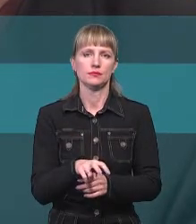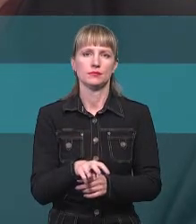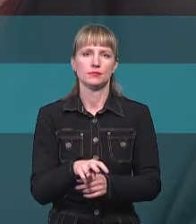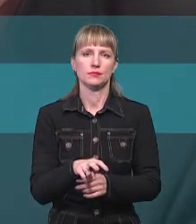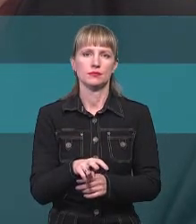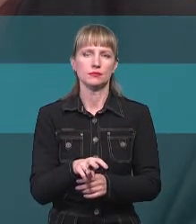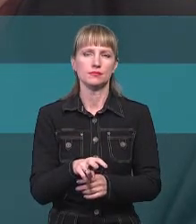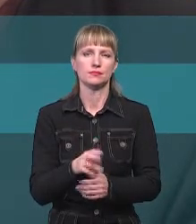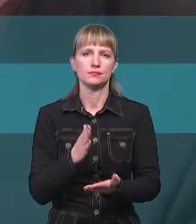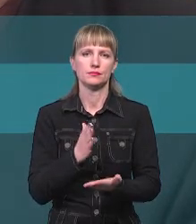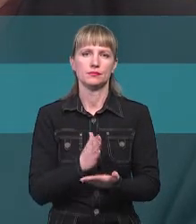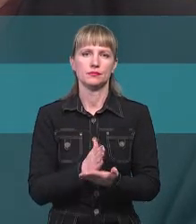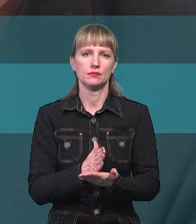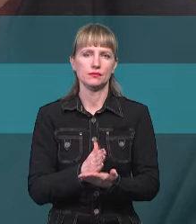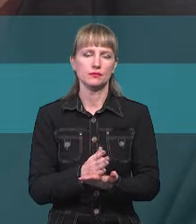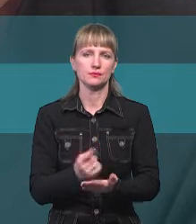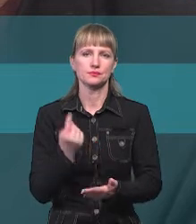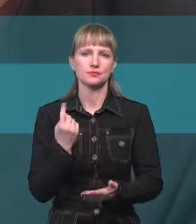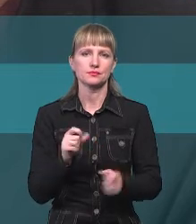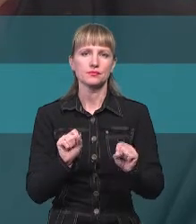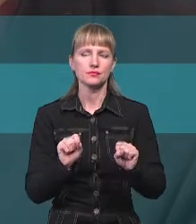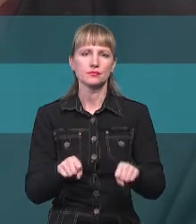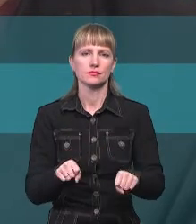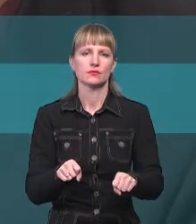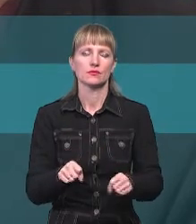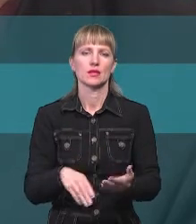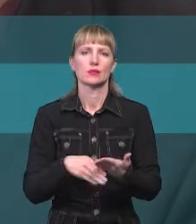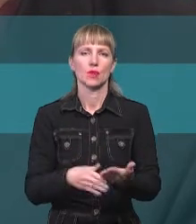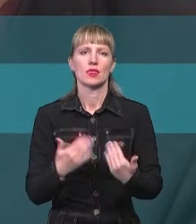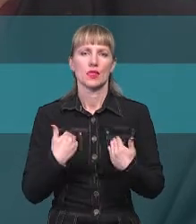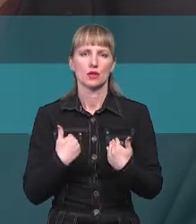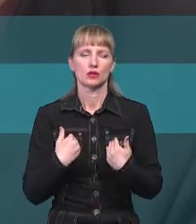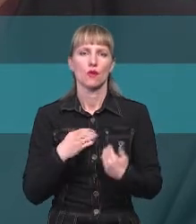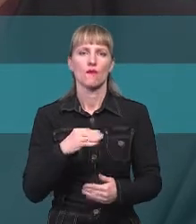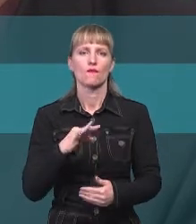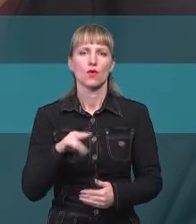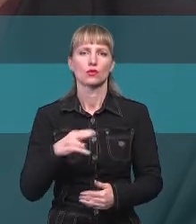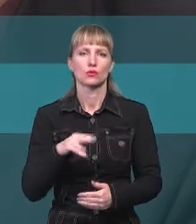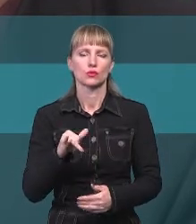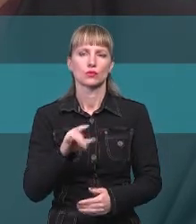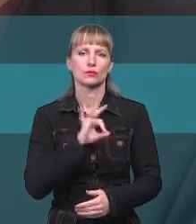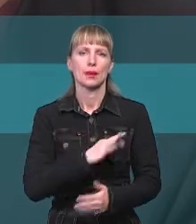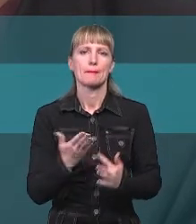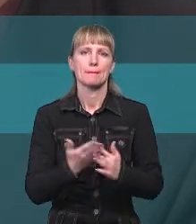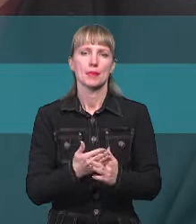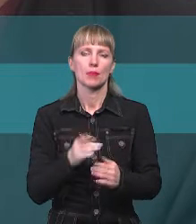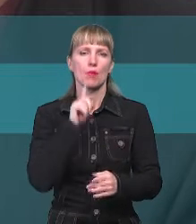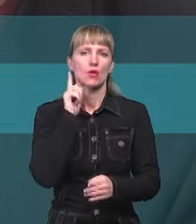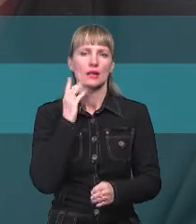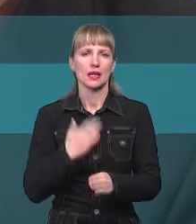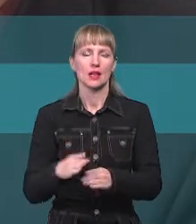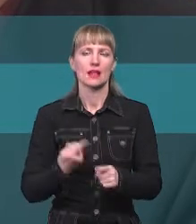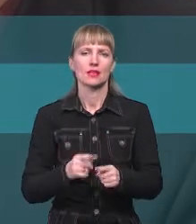цій ситуації є один варіант за допомогою нашого фонду скористатися пільговим молодіжним кредитуванням